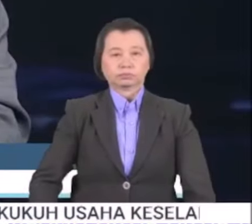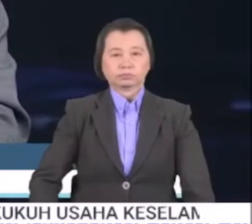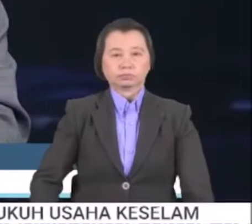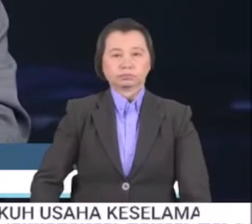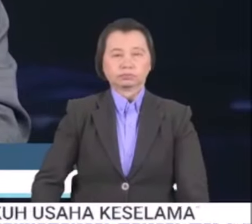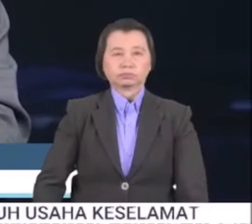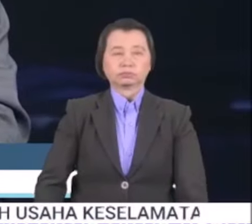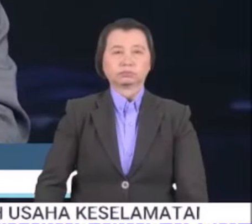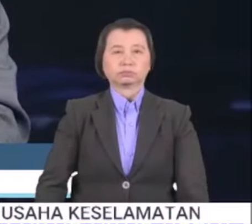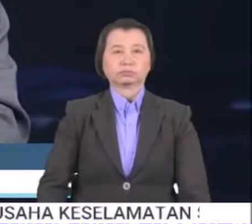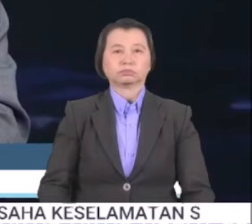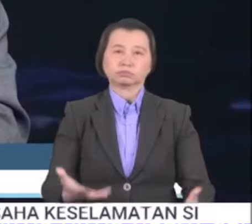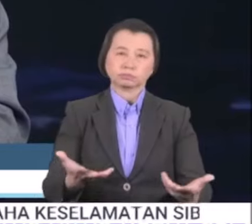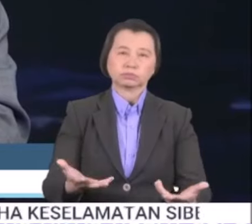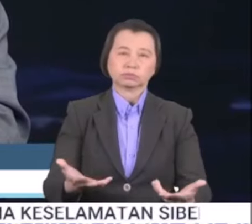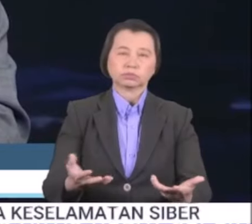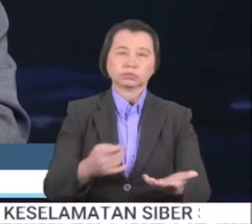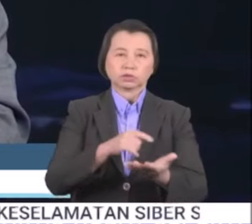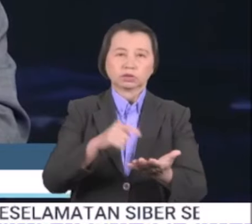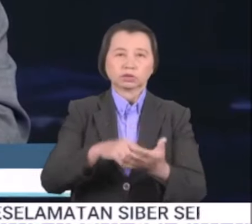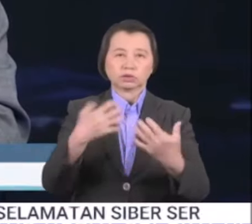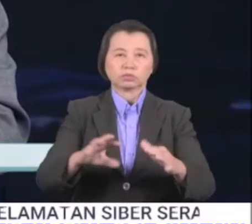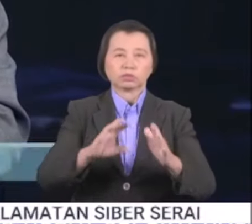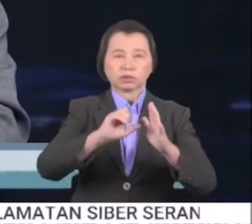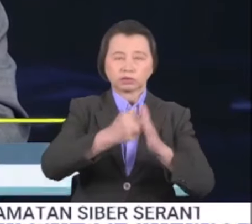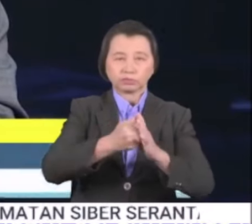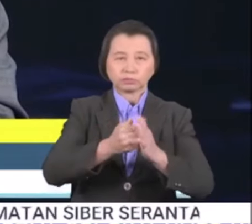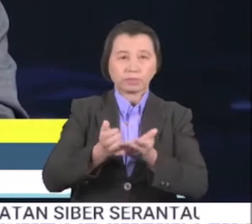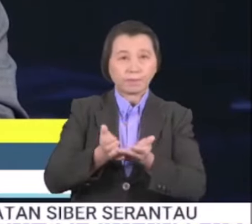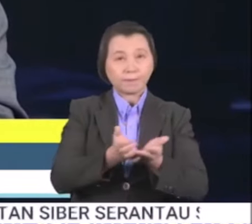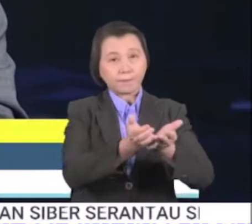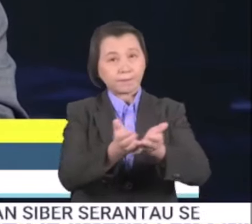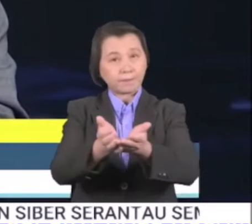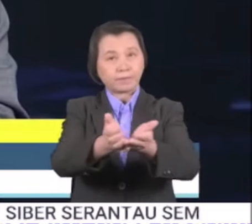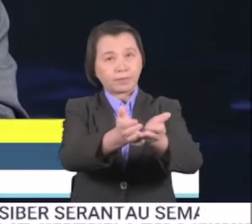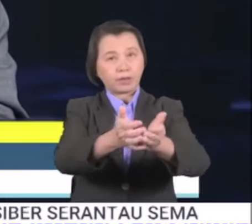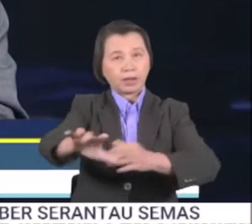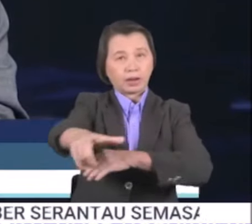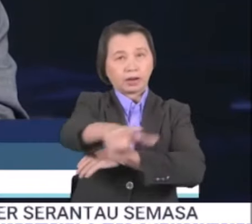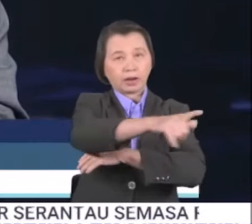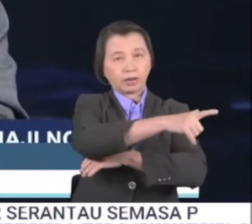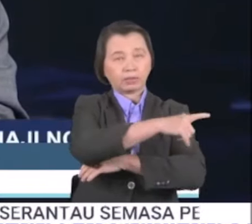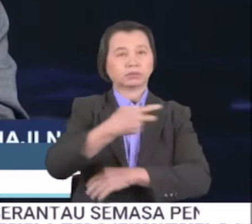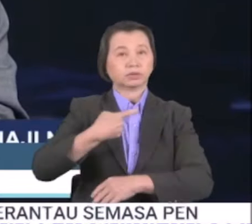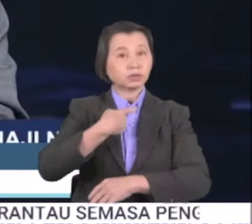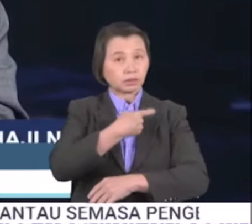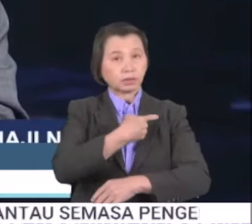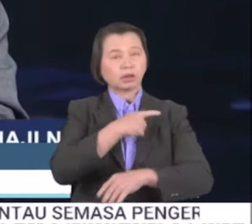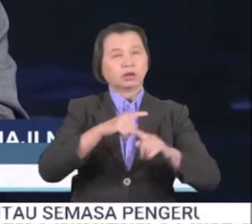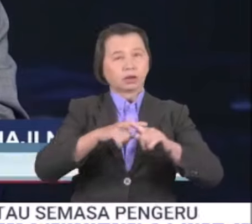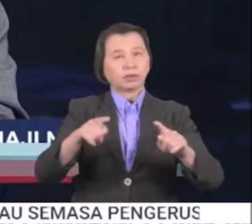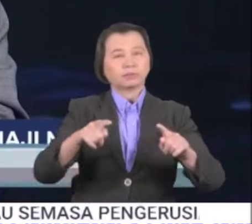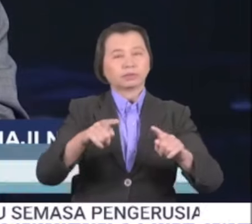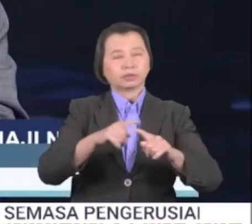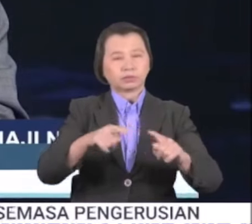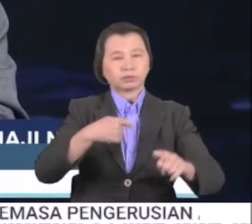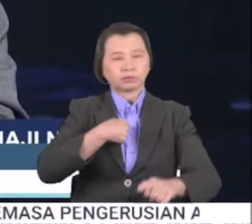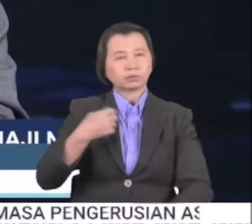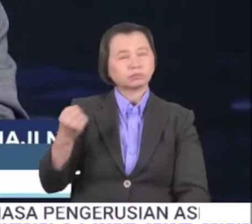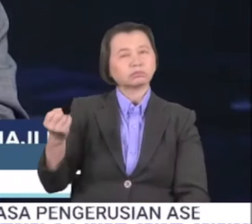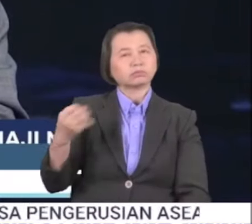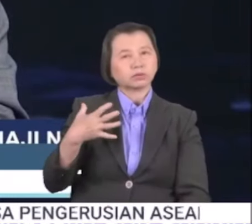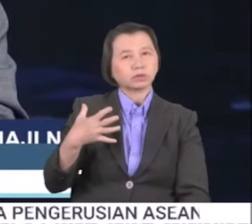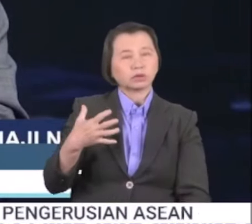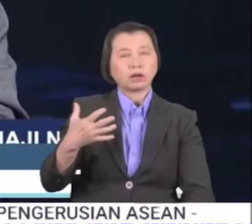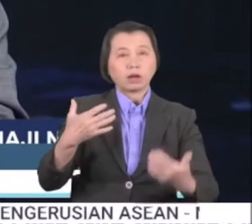Jadi dia bukan saja sumber marin laut kita, tetapi saya difahamkan